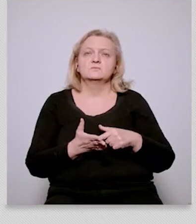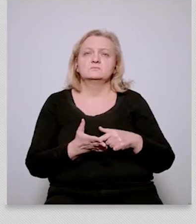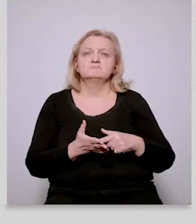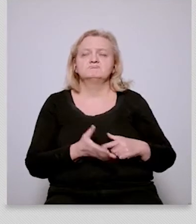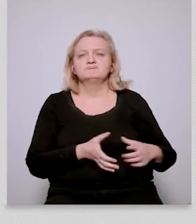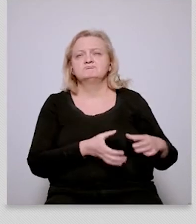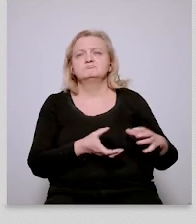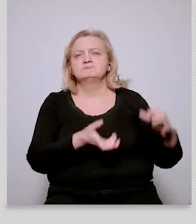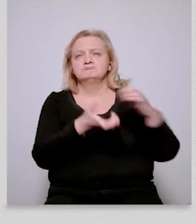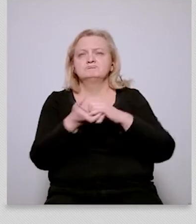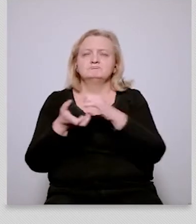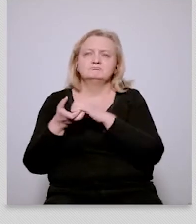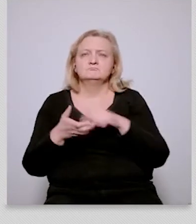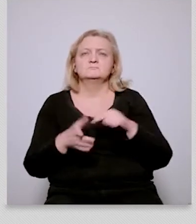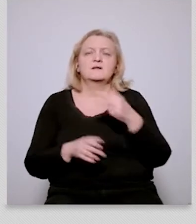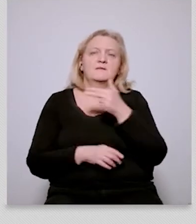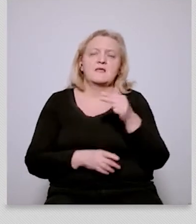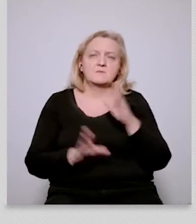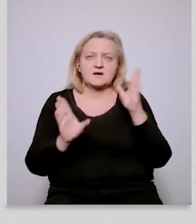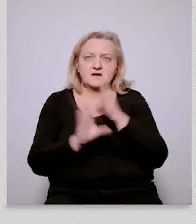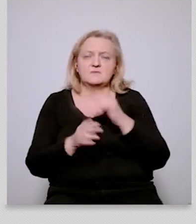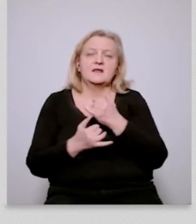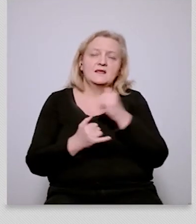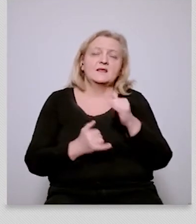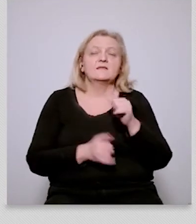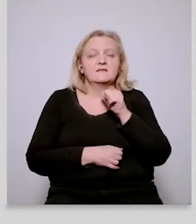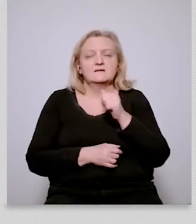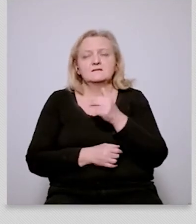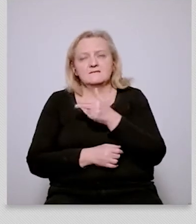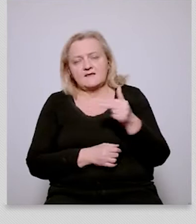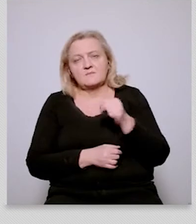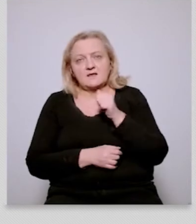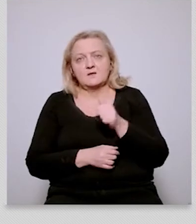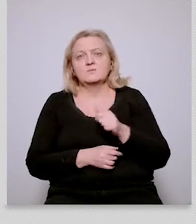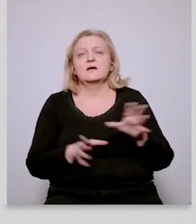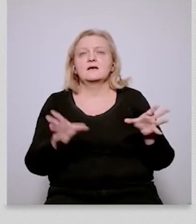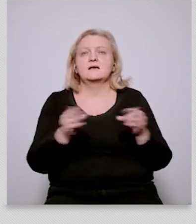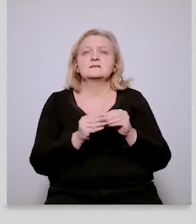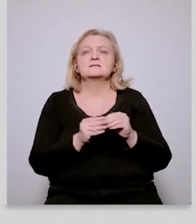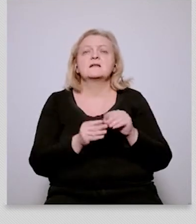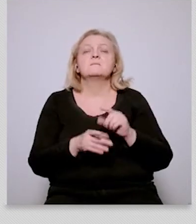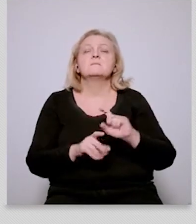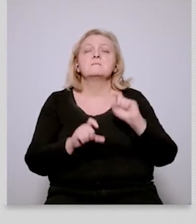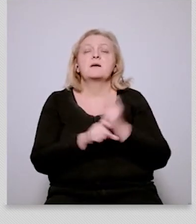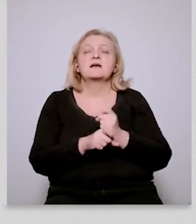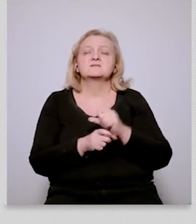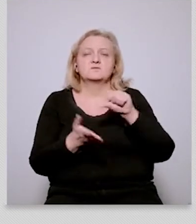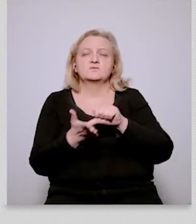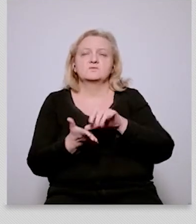w kwestiach klimatycznych i innych kwestiach europejskich z państwami Europy Centralnej w tym